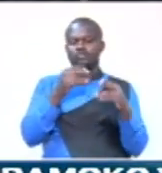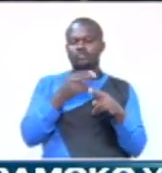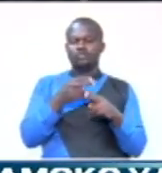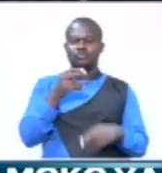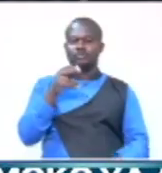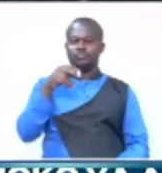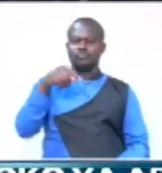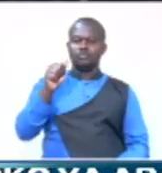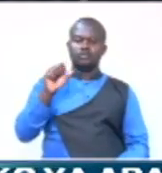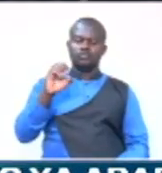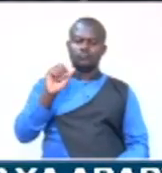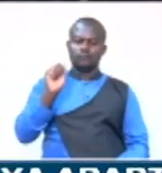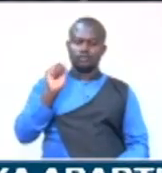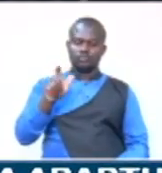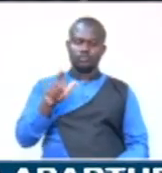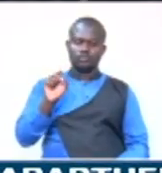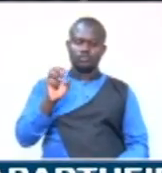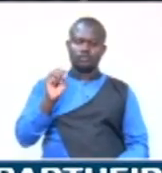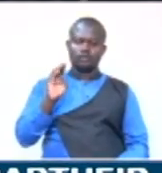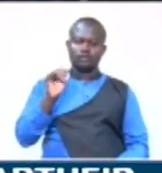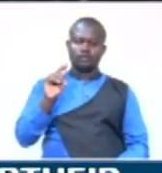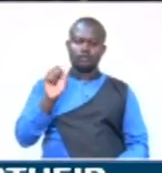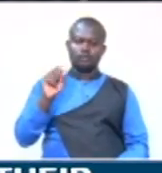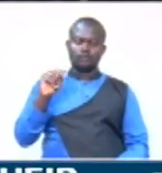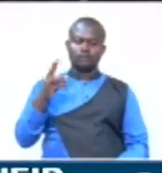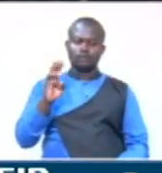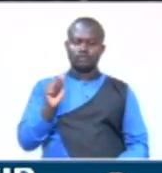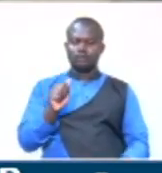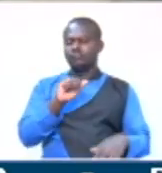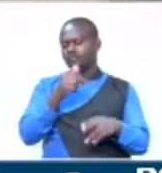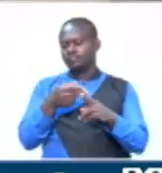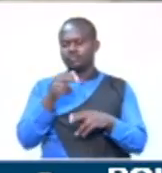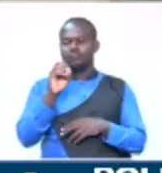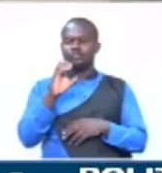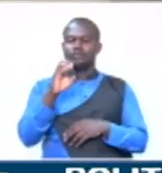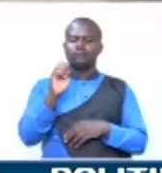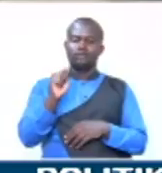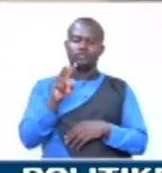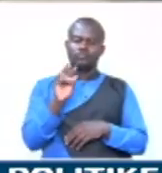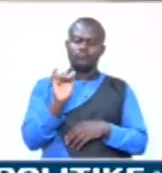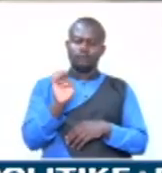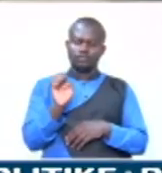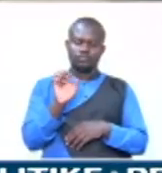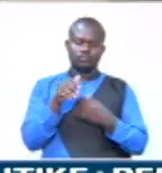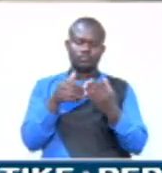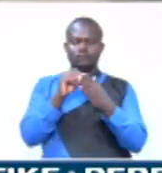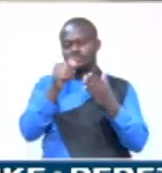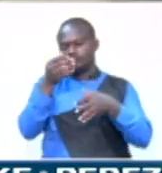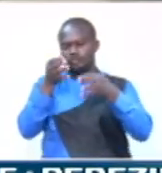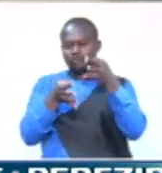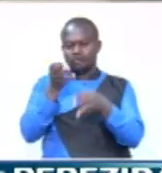Simbikangwa Pascal, urwa Barahirana na Octavien Ngenzintho zaburanishijwe. Uru rero ni urundi rubanza